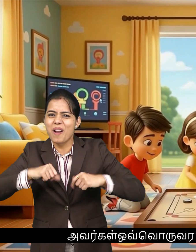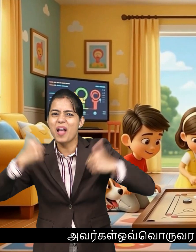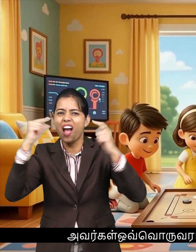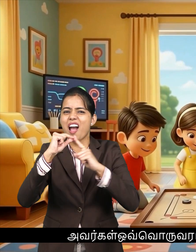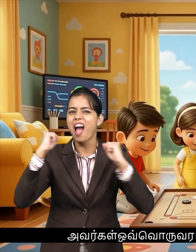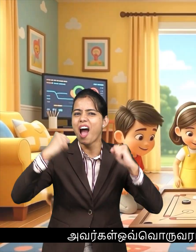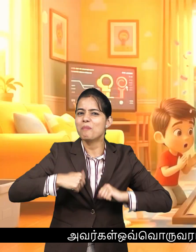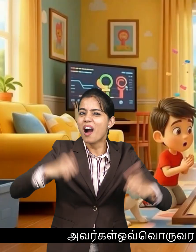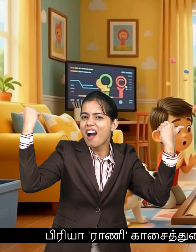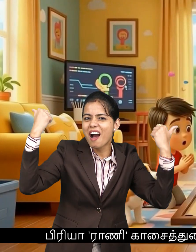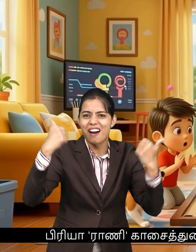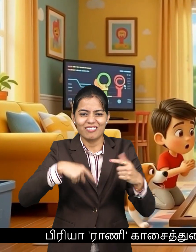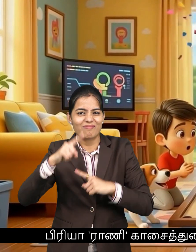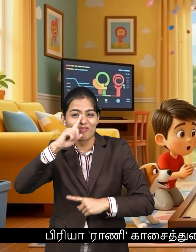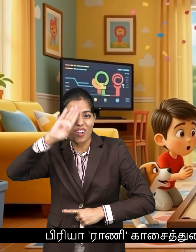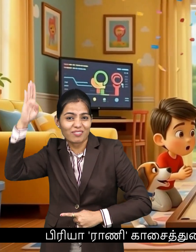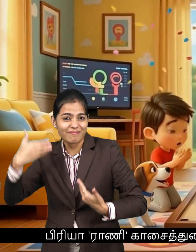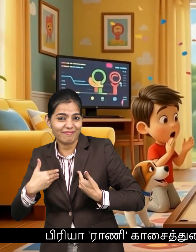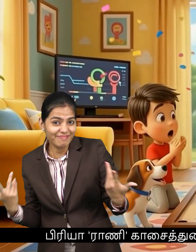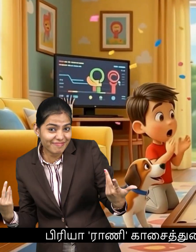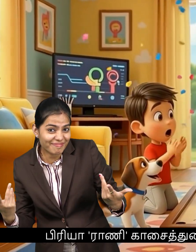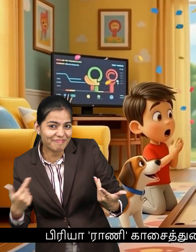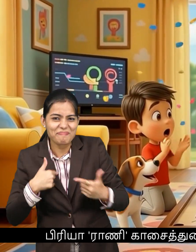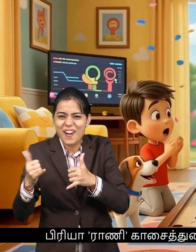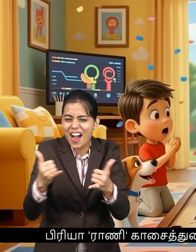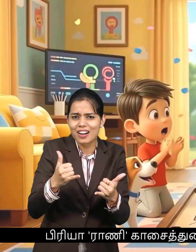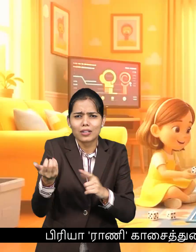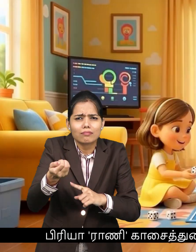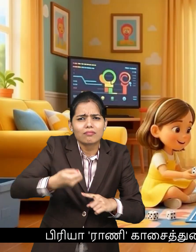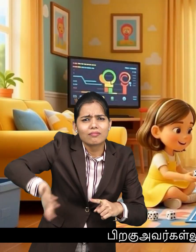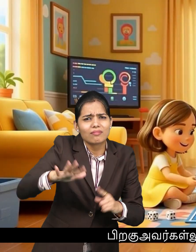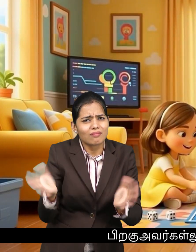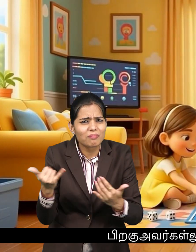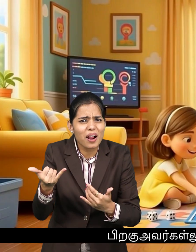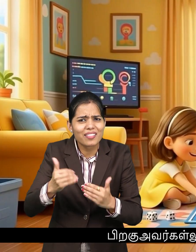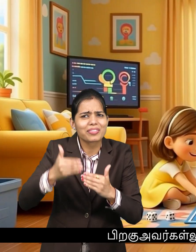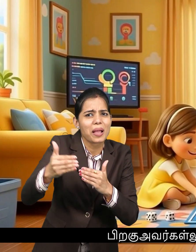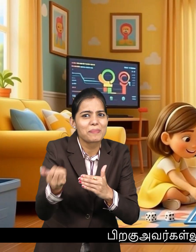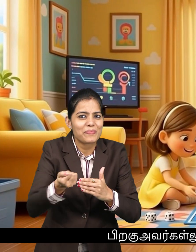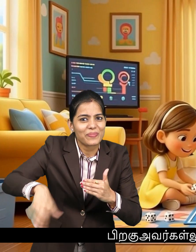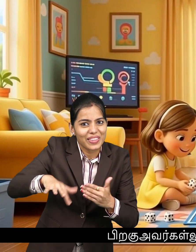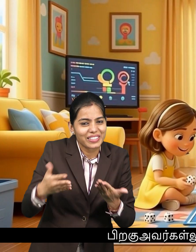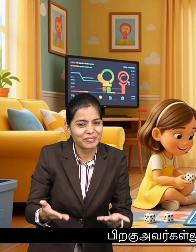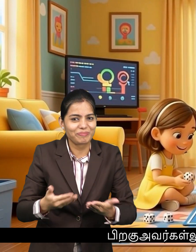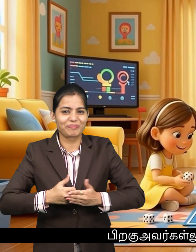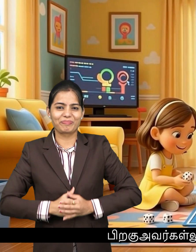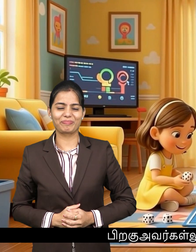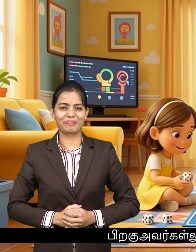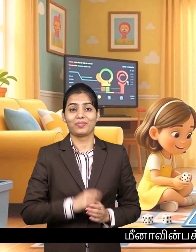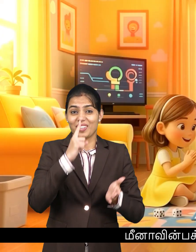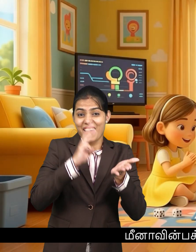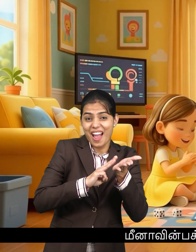அடித்தனர். பிரியா ராணிகாசை துளைக்குள் தள்ளி வெற்றி பெற்றாள். பிறகு அவர்கள் லூடோ